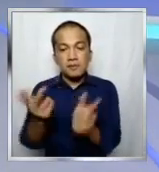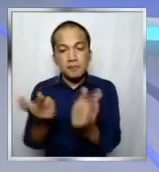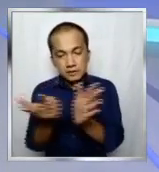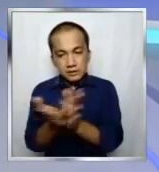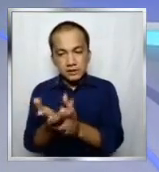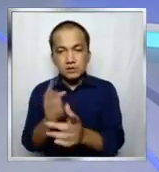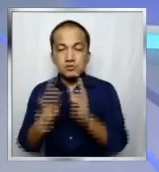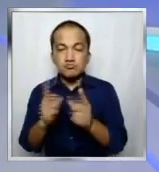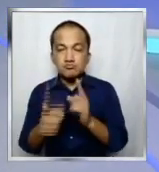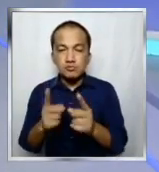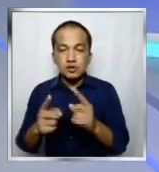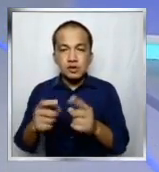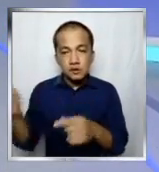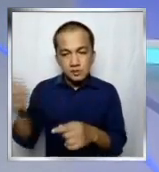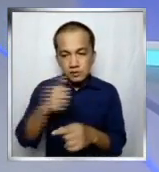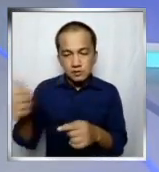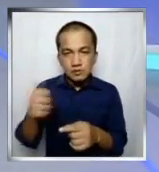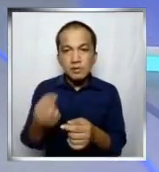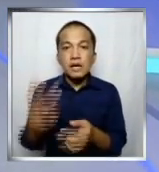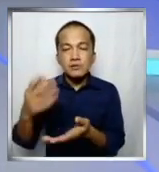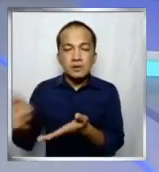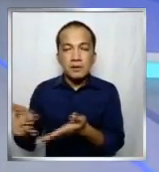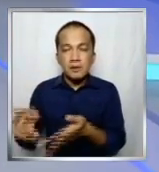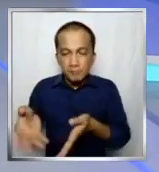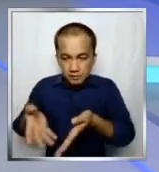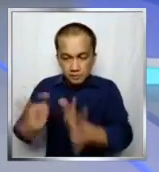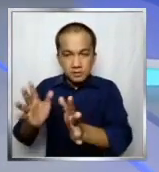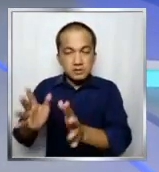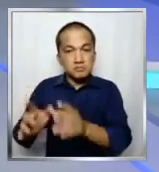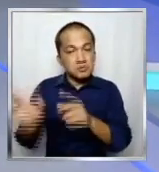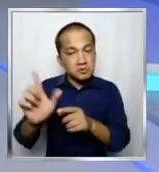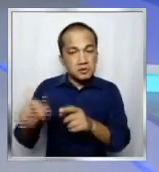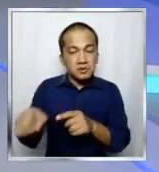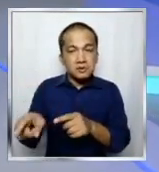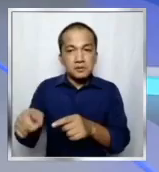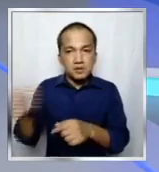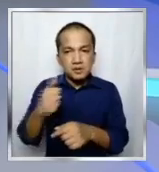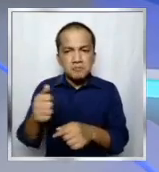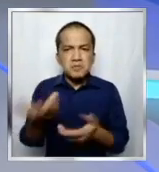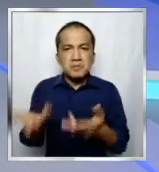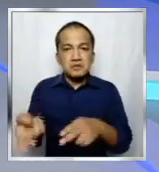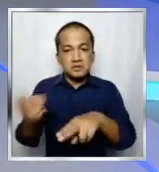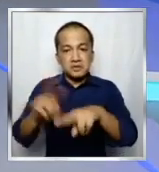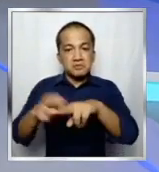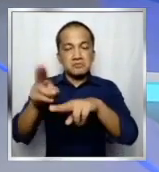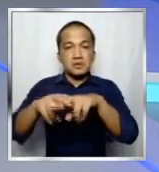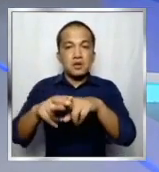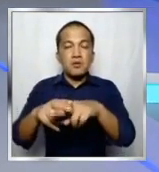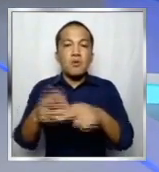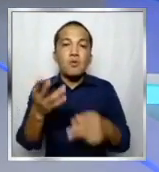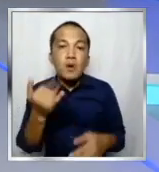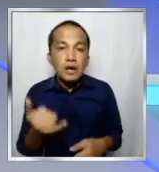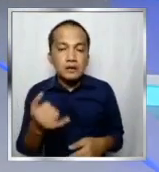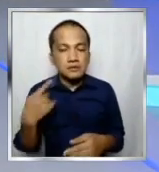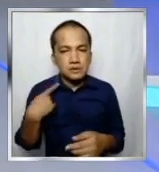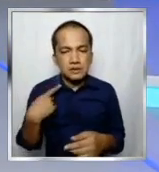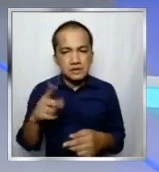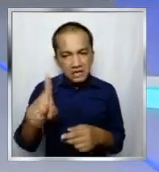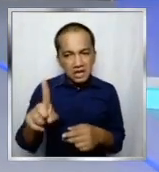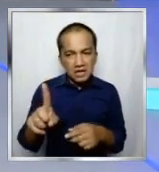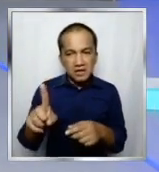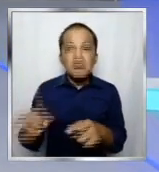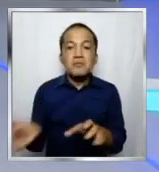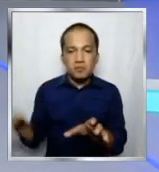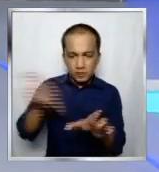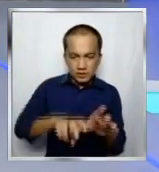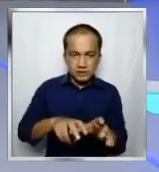na sila muling mamasada. Posible raw na magtaas-singil ang mga driver lalo't baka maging isa lang muna ang pasahero kada